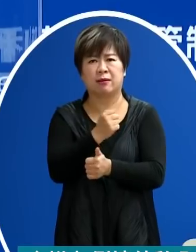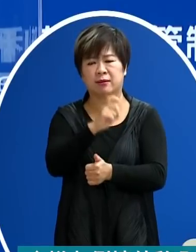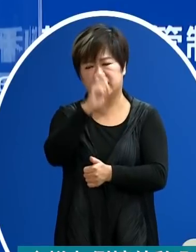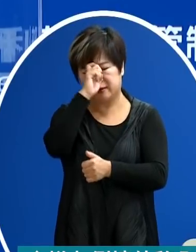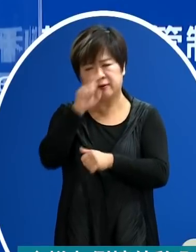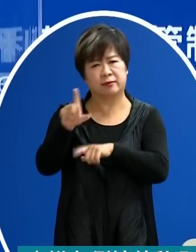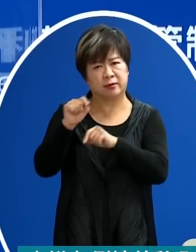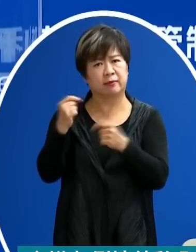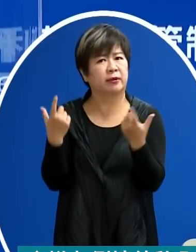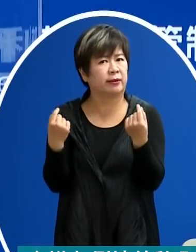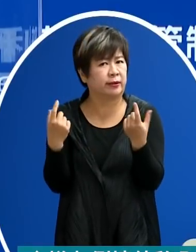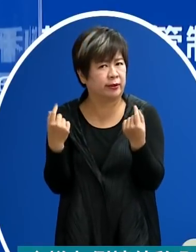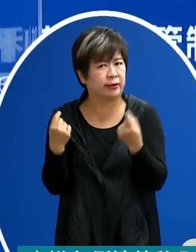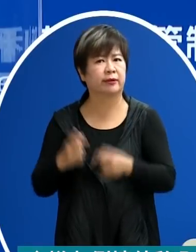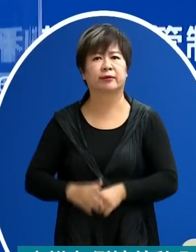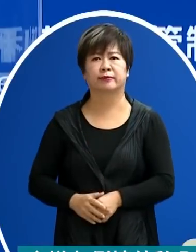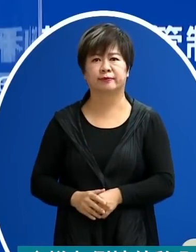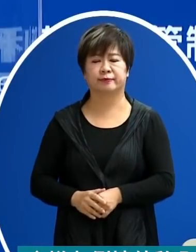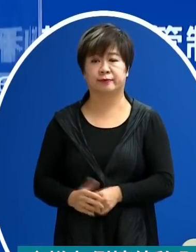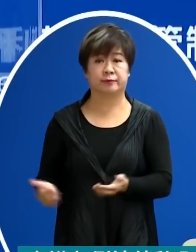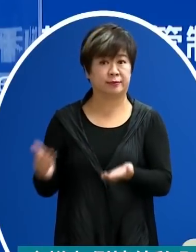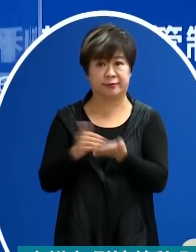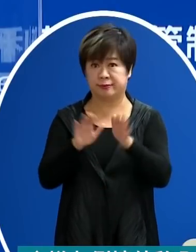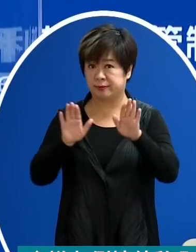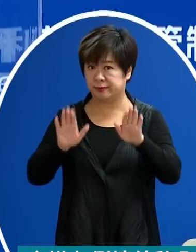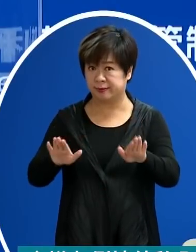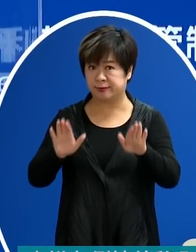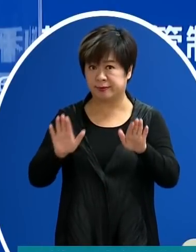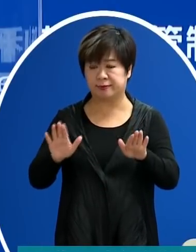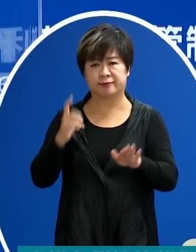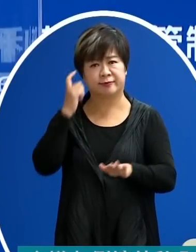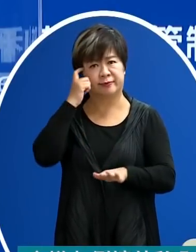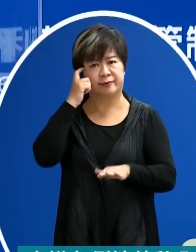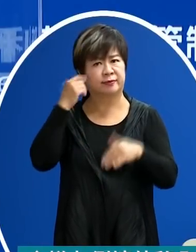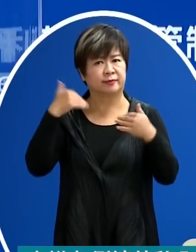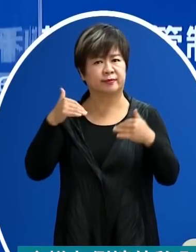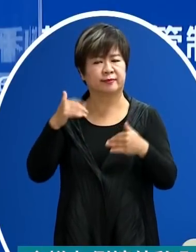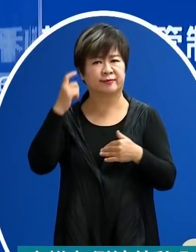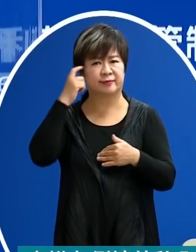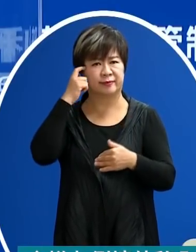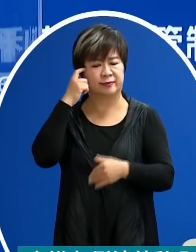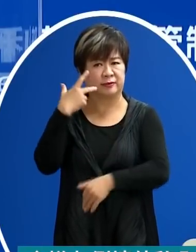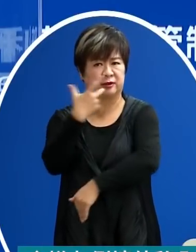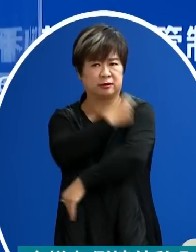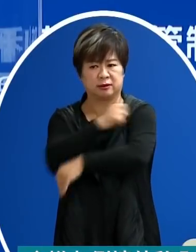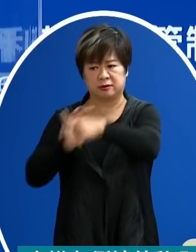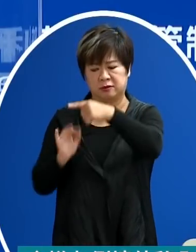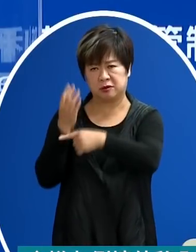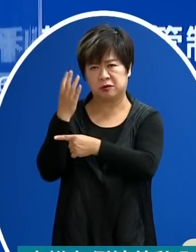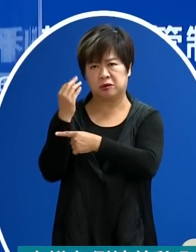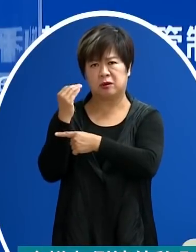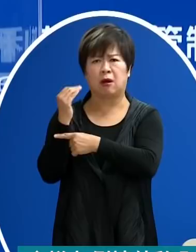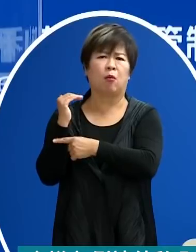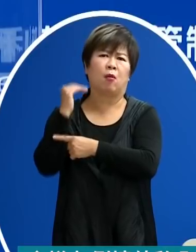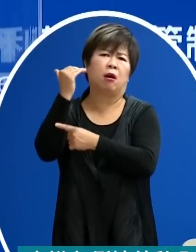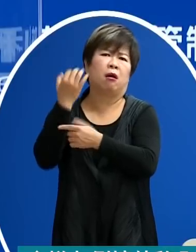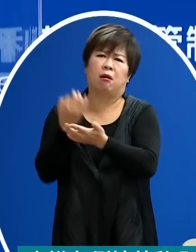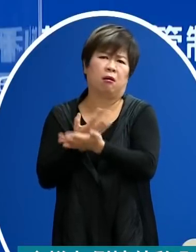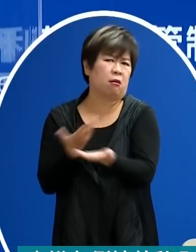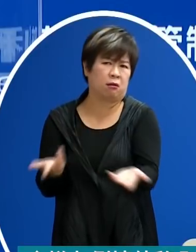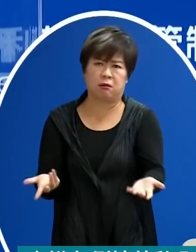率然后来选择。那到目前为止我们还没有准备，因为施打的覆盖率都还没有到那么